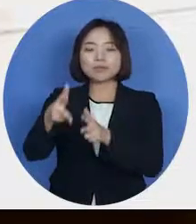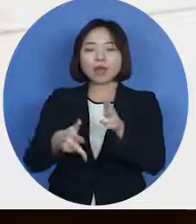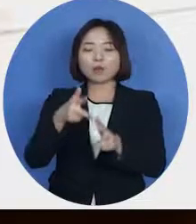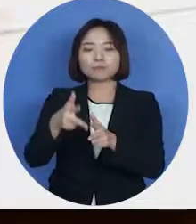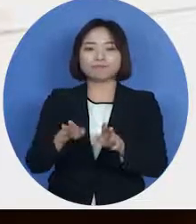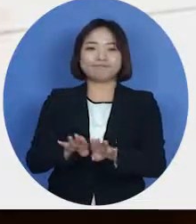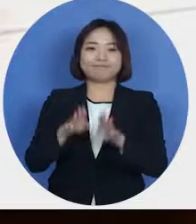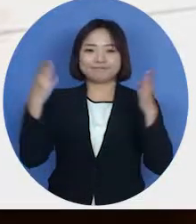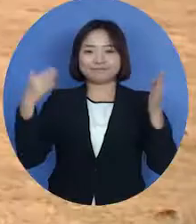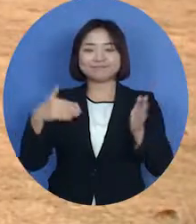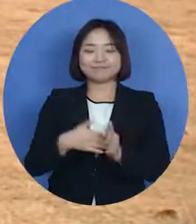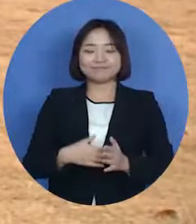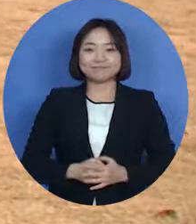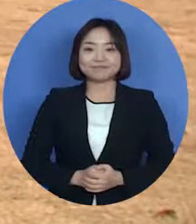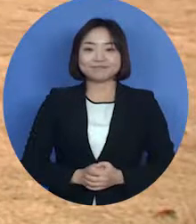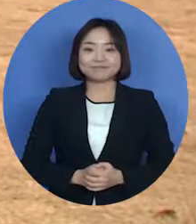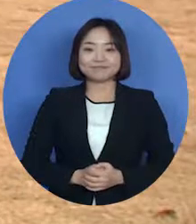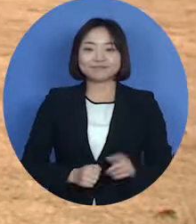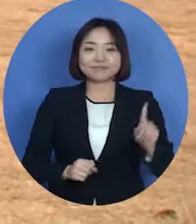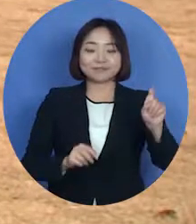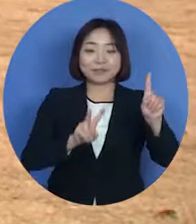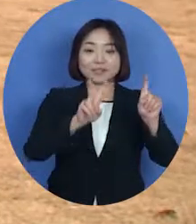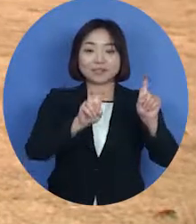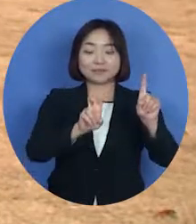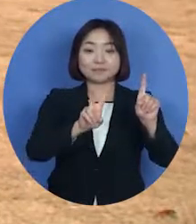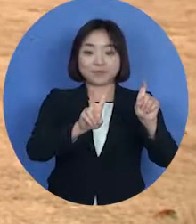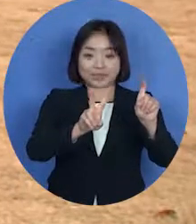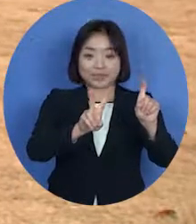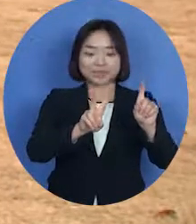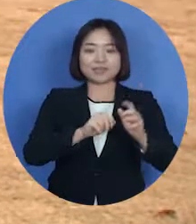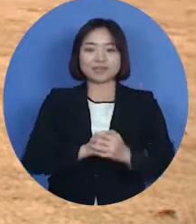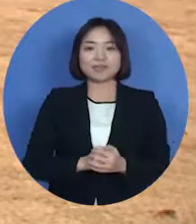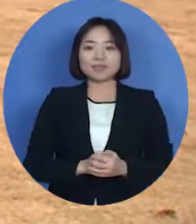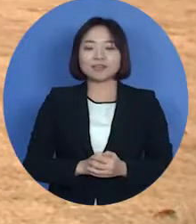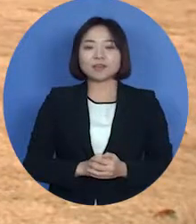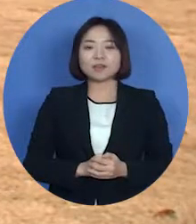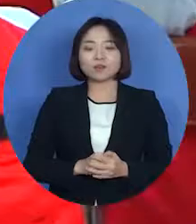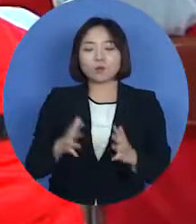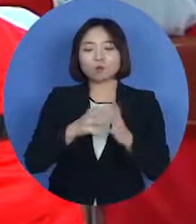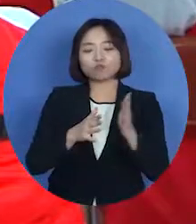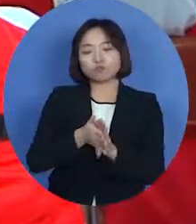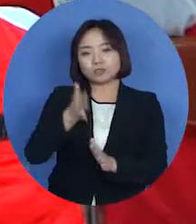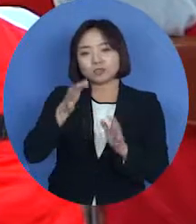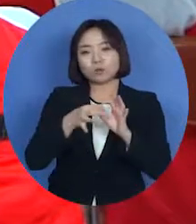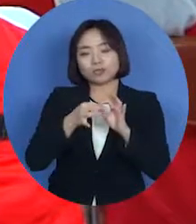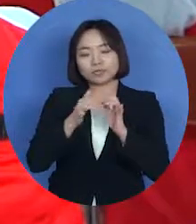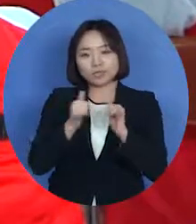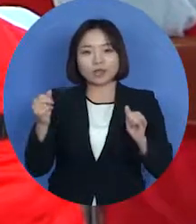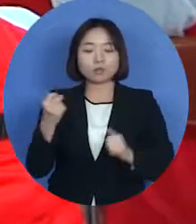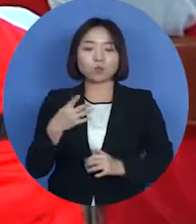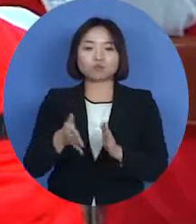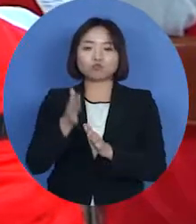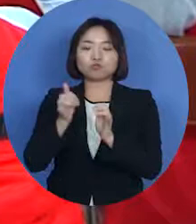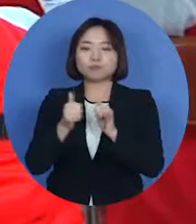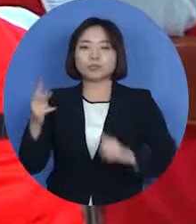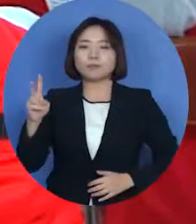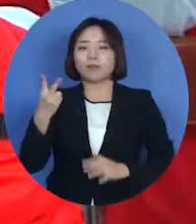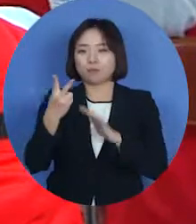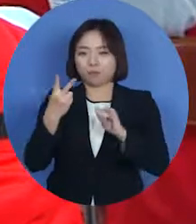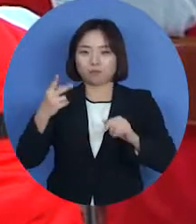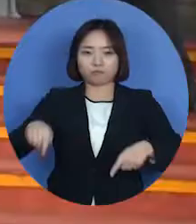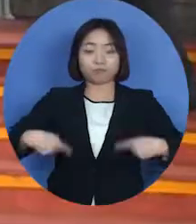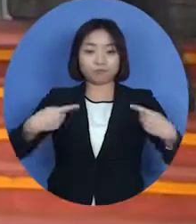개최했습니다 지난 20일 정 1 면 월 살리 에서 공주시 관계자와 주민 200여명이 참석한